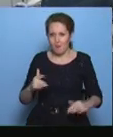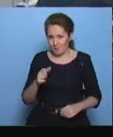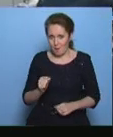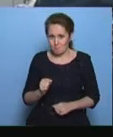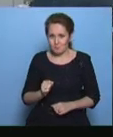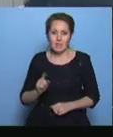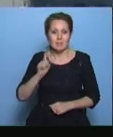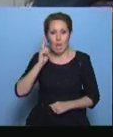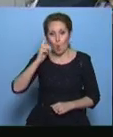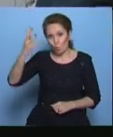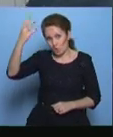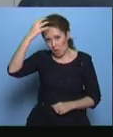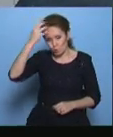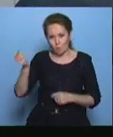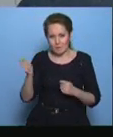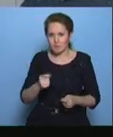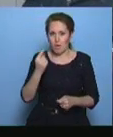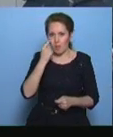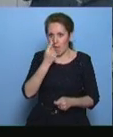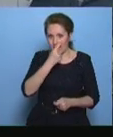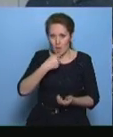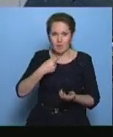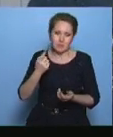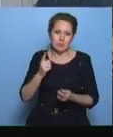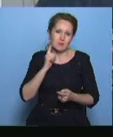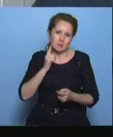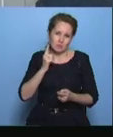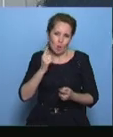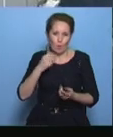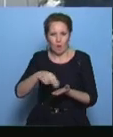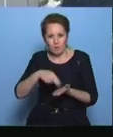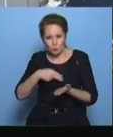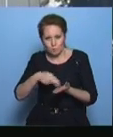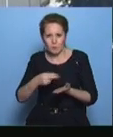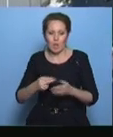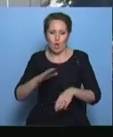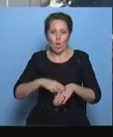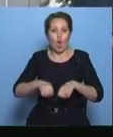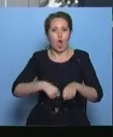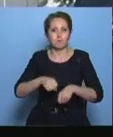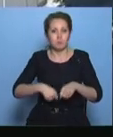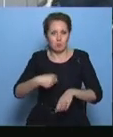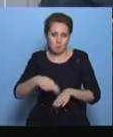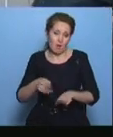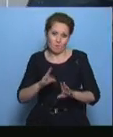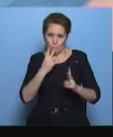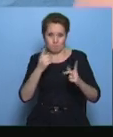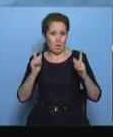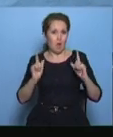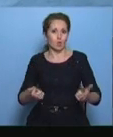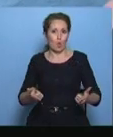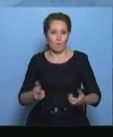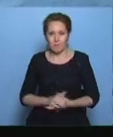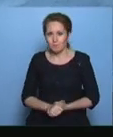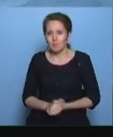Зеленую краску надо будет принести, глаза покрасить. И черную краску, копыта нужно будет еще покрасить. А так в целом уже все готово.